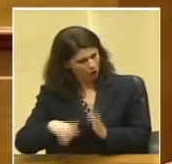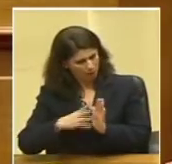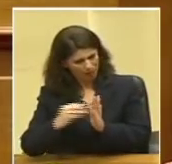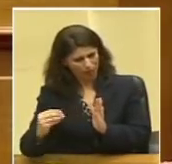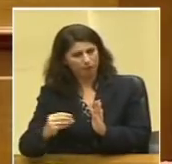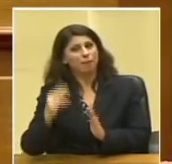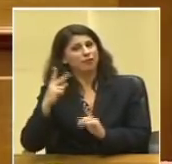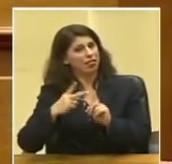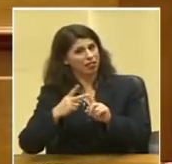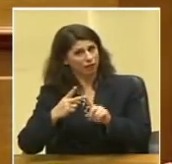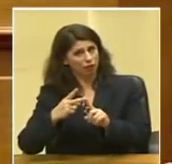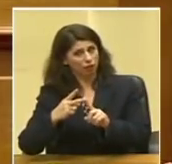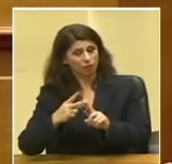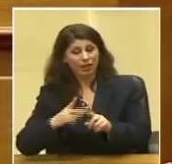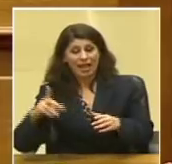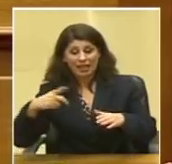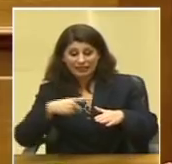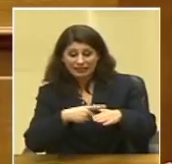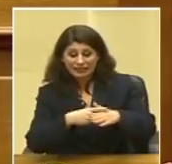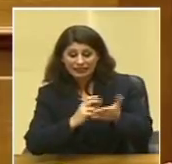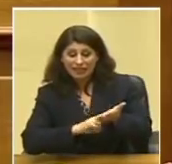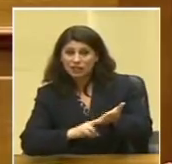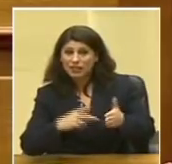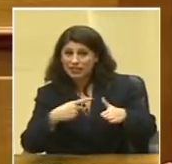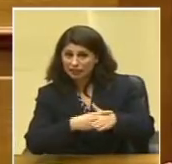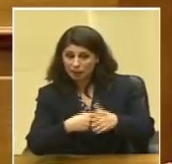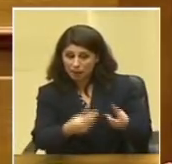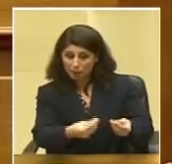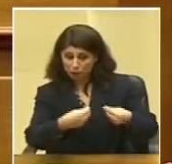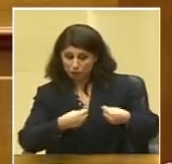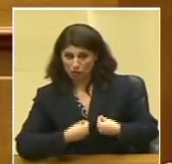Δεύτερον, τα καταραίοντα ταμεία που παραλάβαμε,